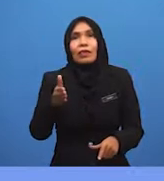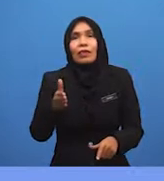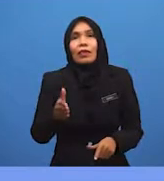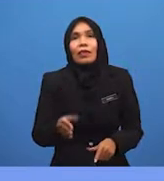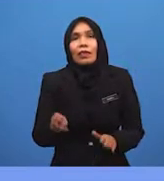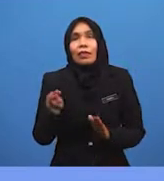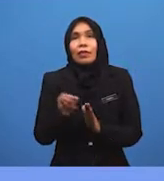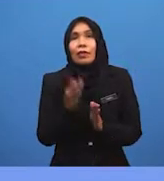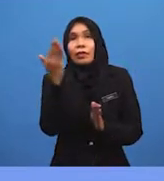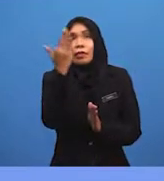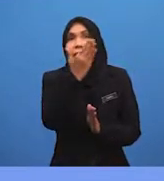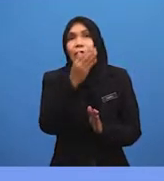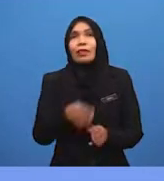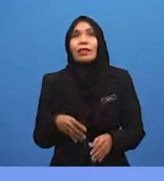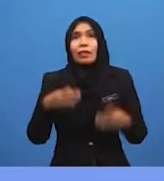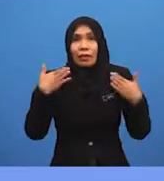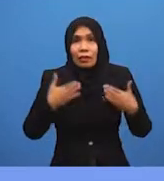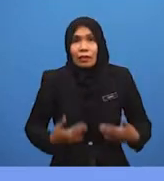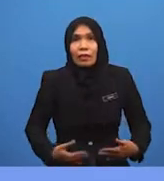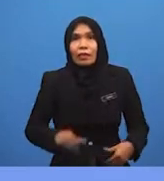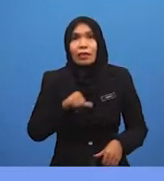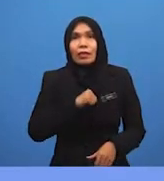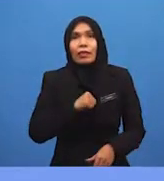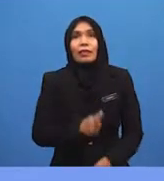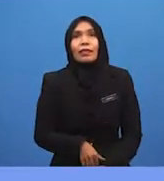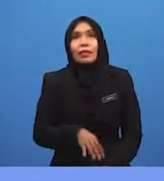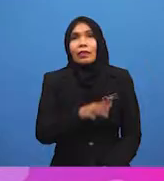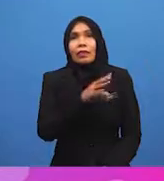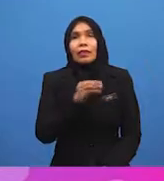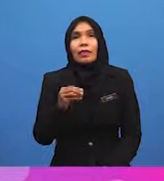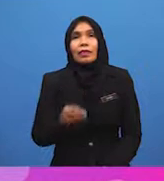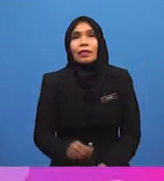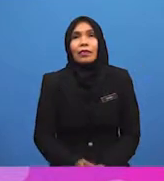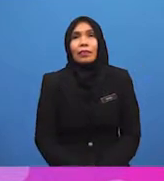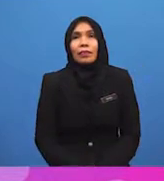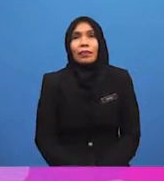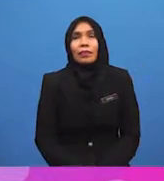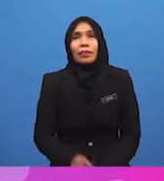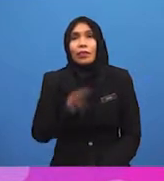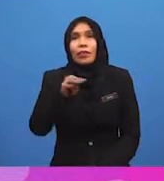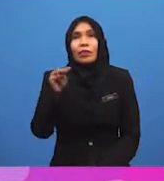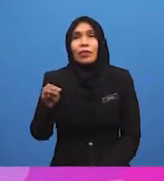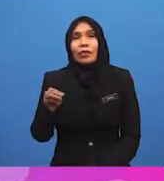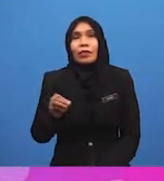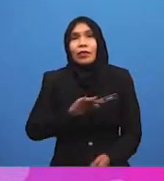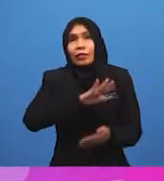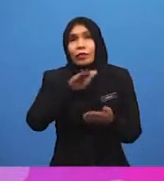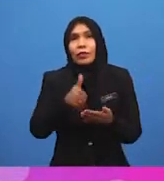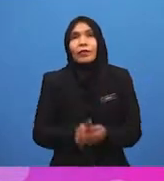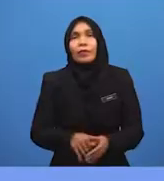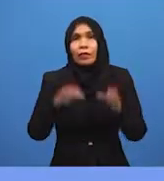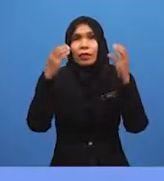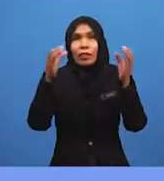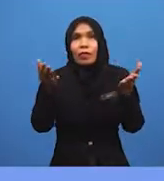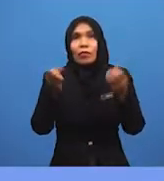Oleh itu, adalah penting penjagaan imej diri. Murid sekalian, cikgu hendak bertanya satu